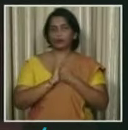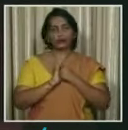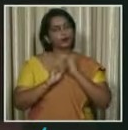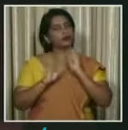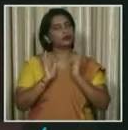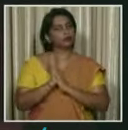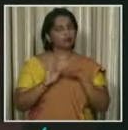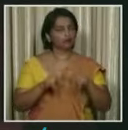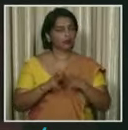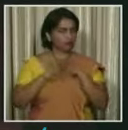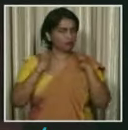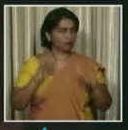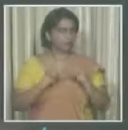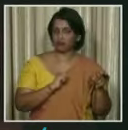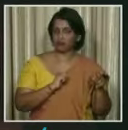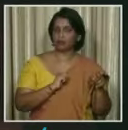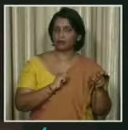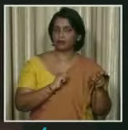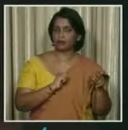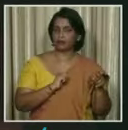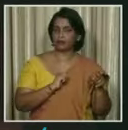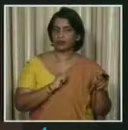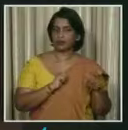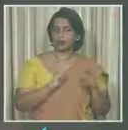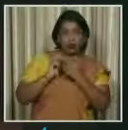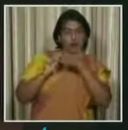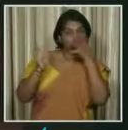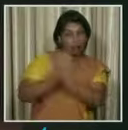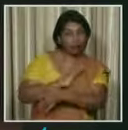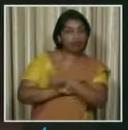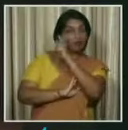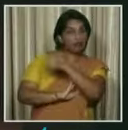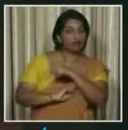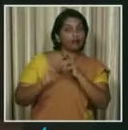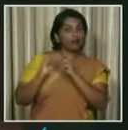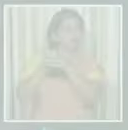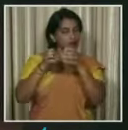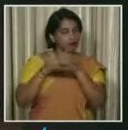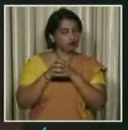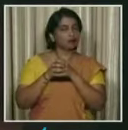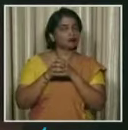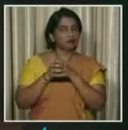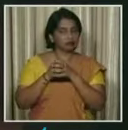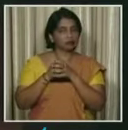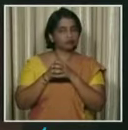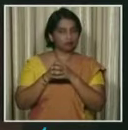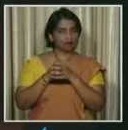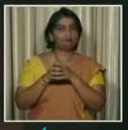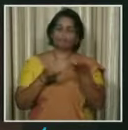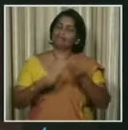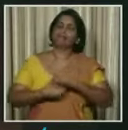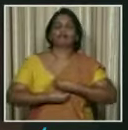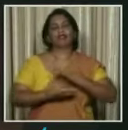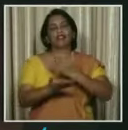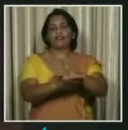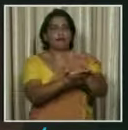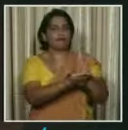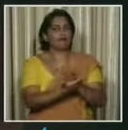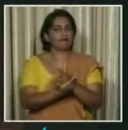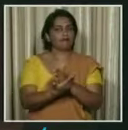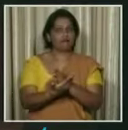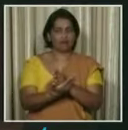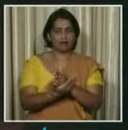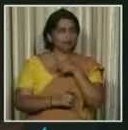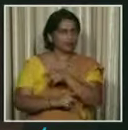අග්‍රාමාත්‍යතුමනි, හරි බරපතල වරදක් වෙලා තියෙන්නේ. විපත කරපු හාදියෝම, විපත කරපු කණ්ඩායම මෙන්න මේක බෙදාගනින් කියලා ගාණක් දීලා තියෙනවා.